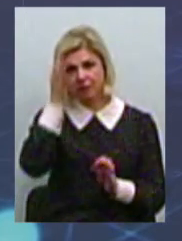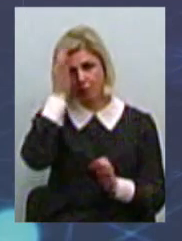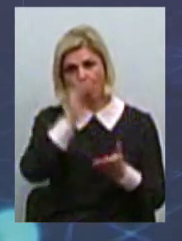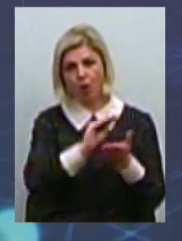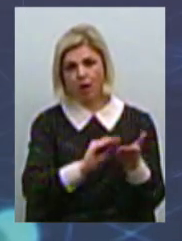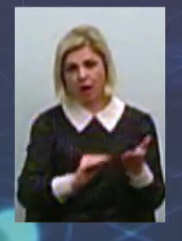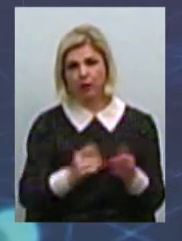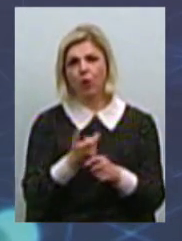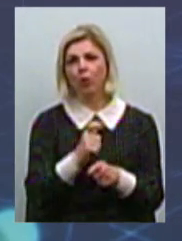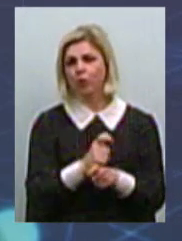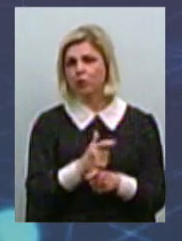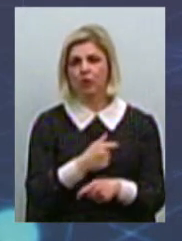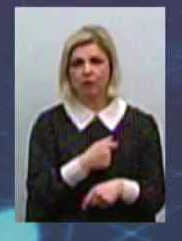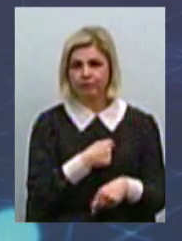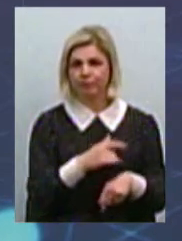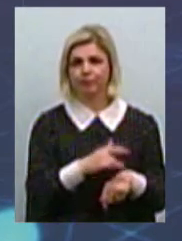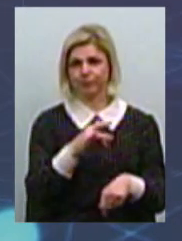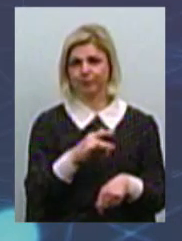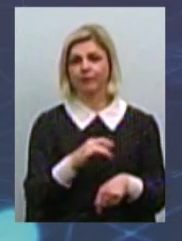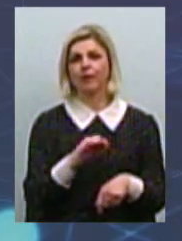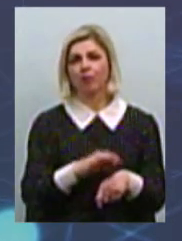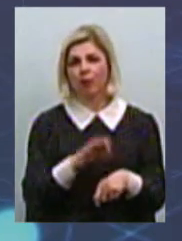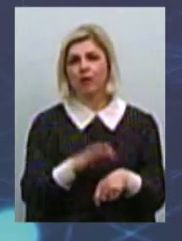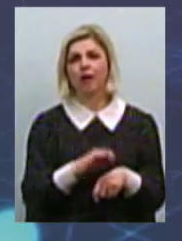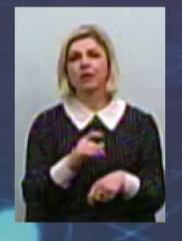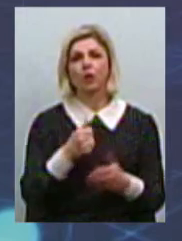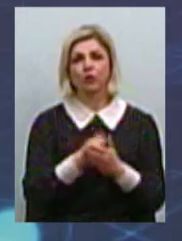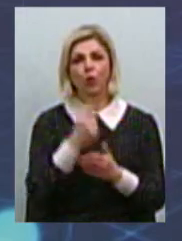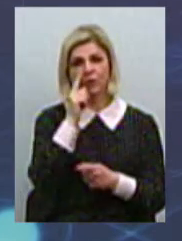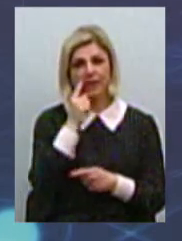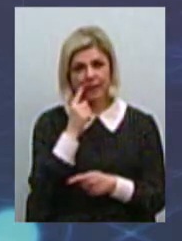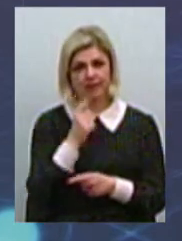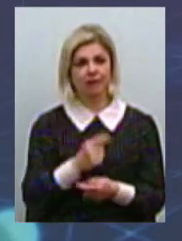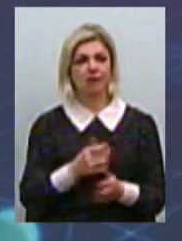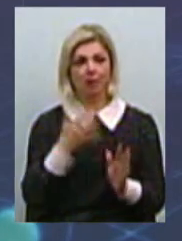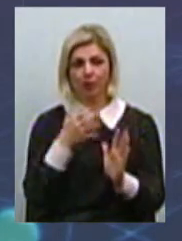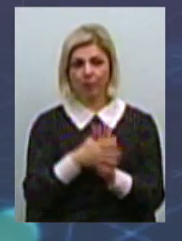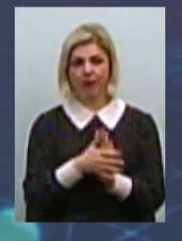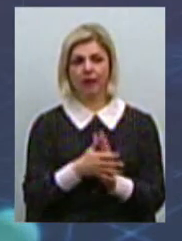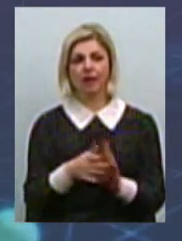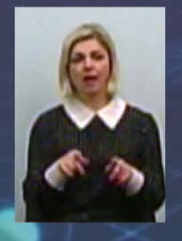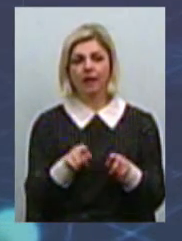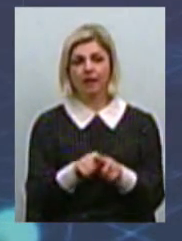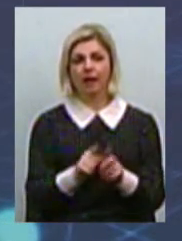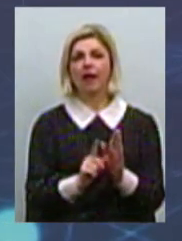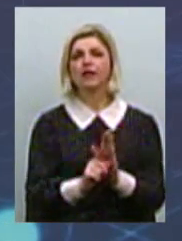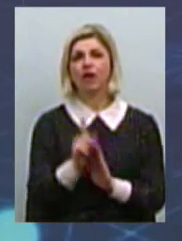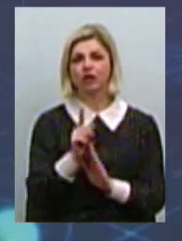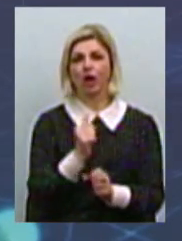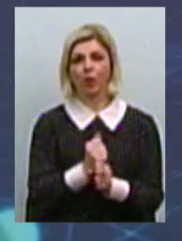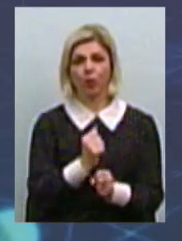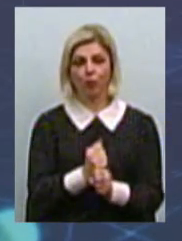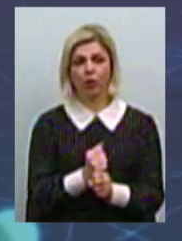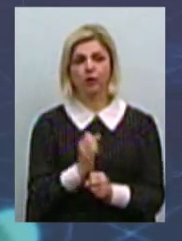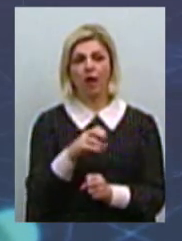спогади, дуже зворушливо, реально дуже зворушливо, просто до сліз пробирає. І це такі, ну, дебютні, скажімо так, роботи, але